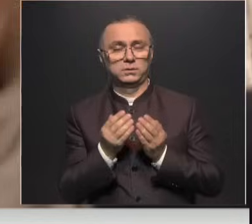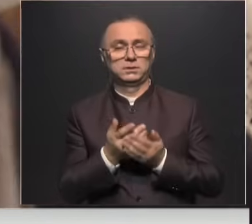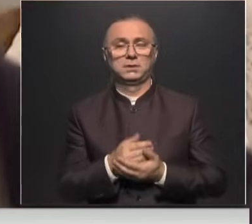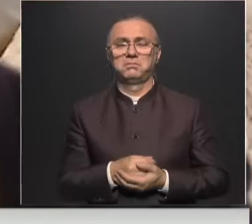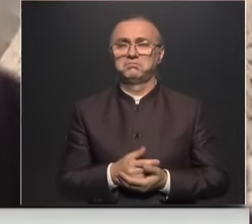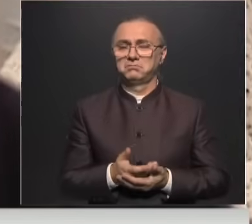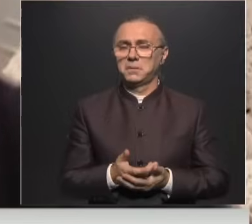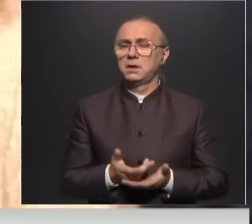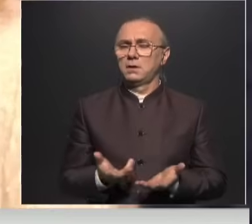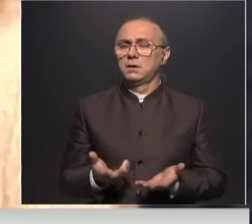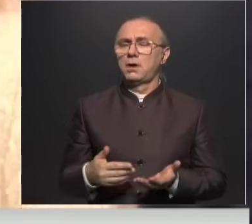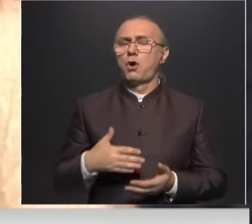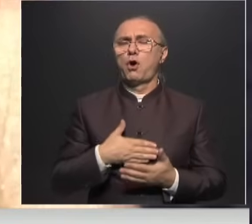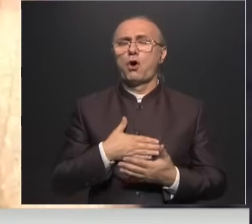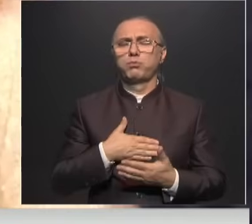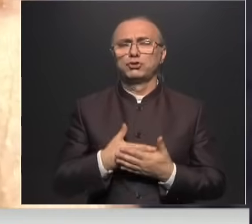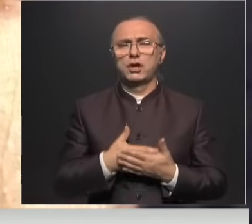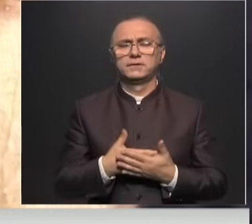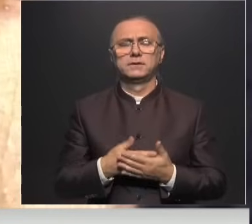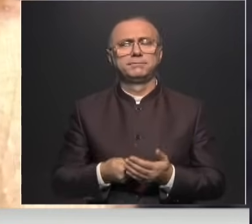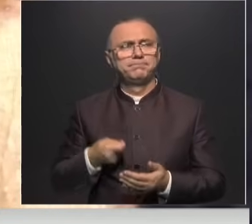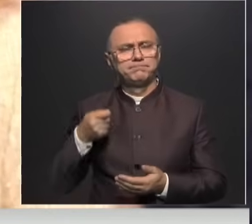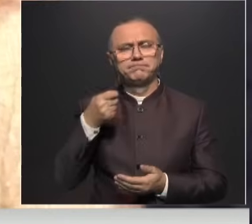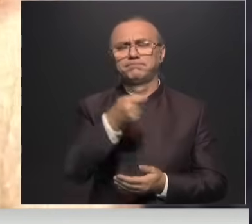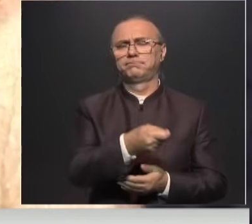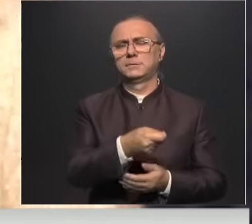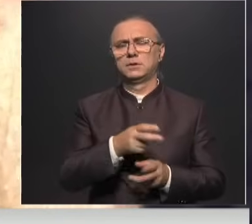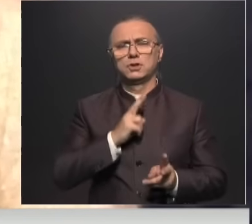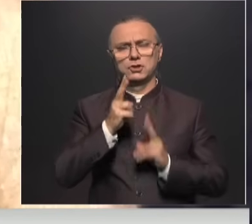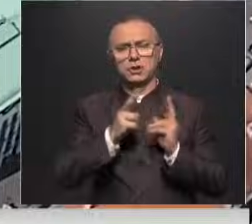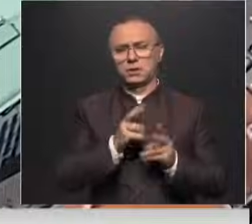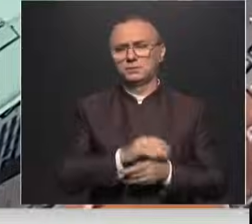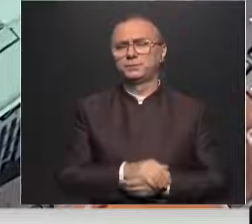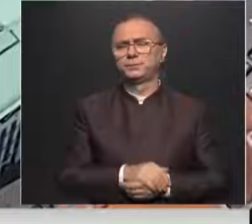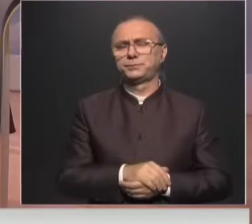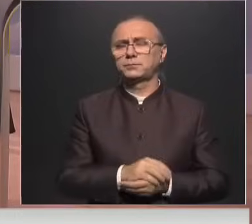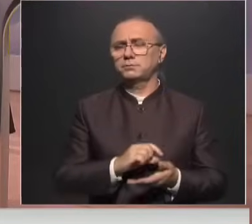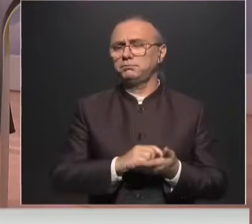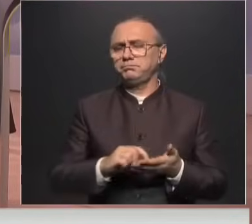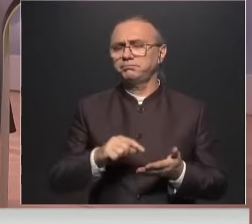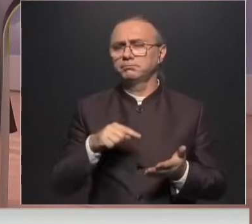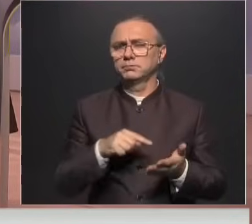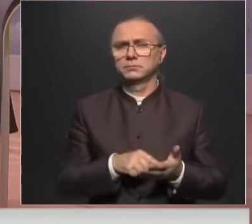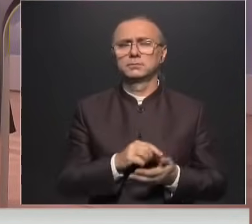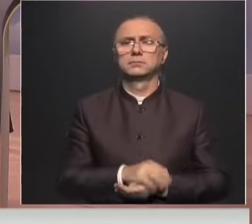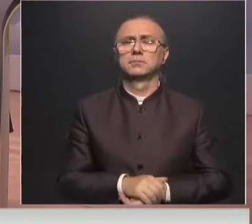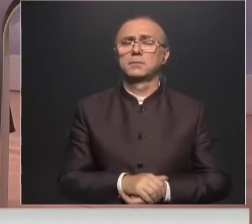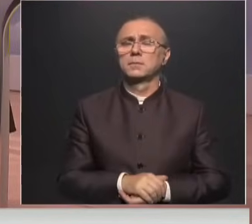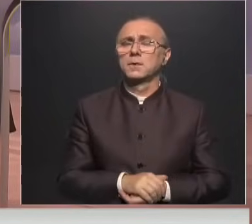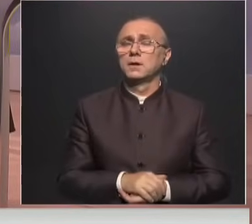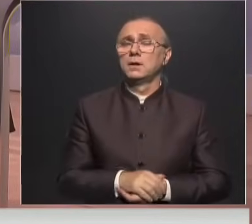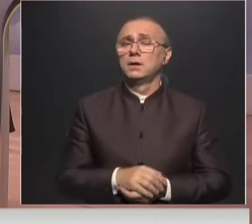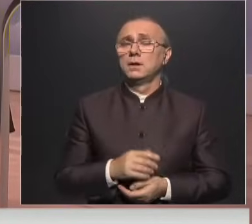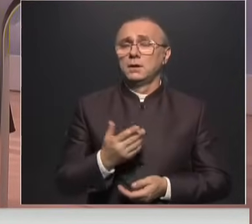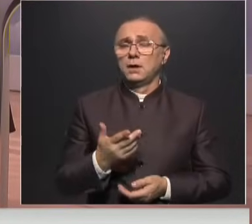имя исполнительного директора ЮНИСЕФ Кэтрин Рассел. Этот документ цитируют российские информагентства. Авторы обращения отмечают,